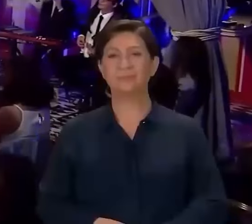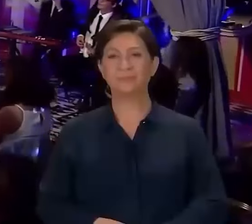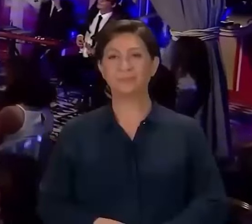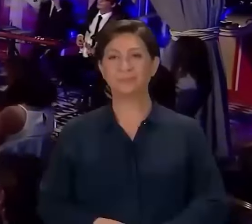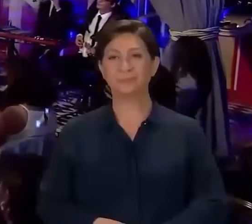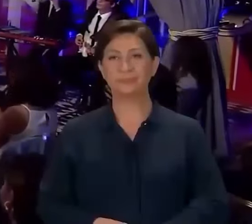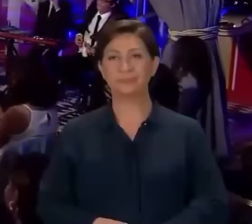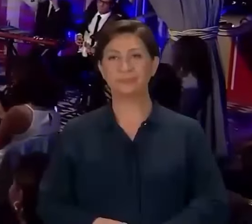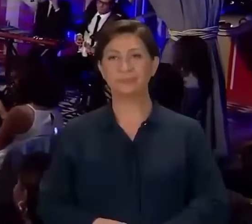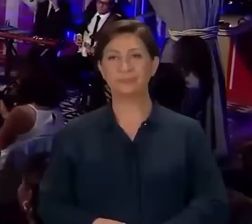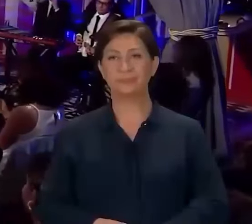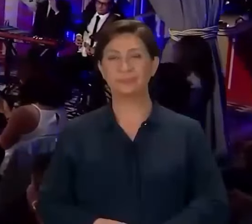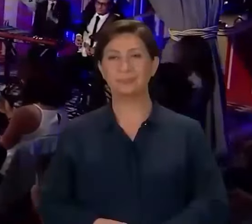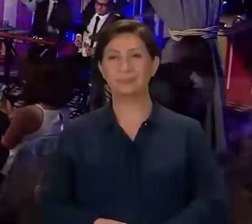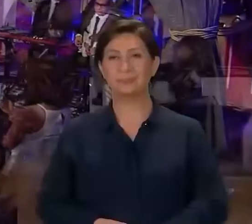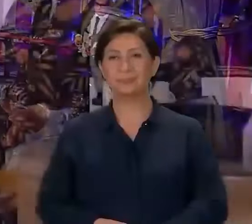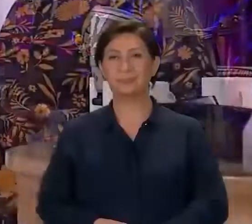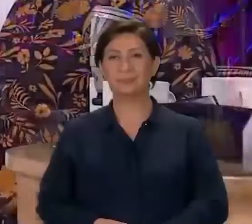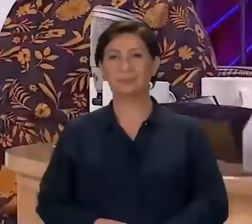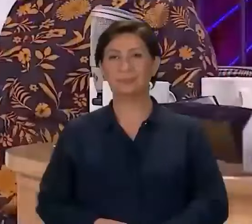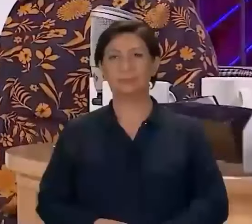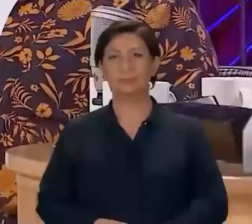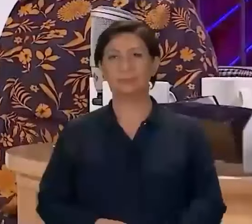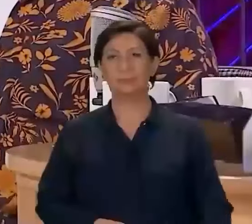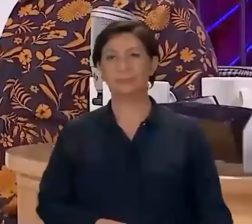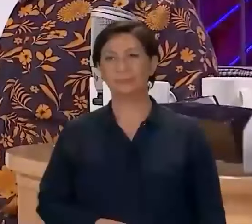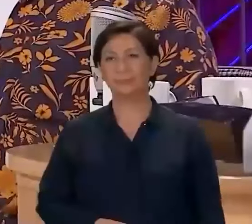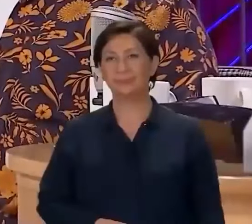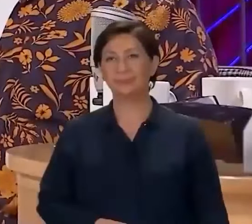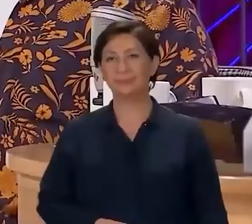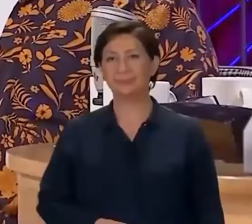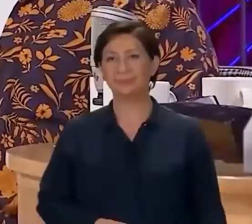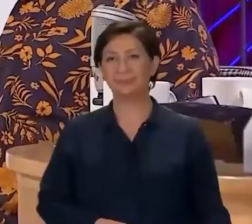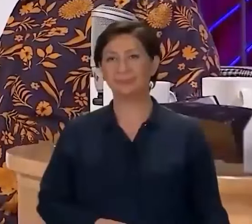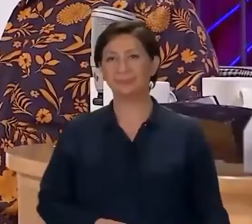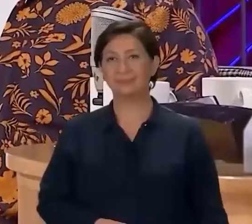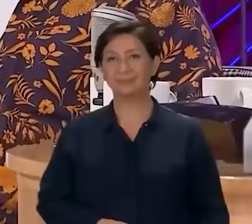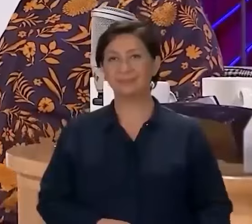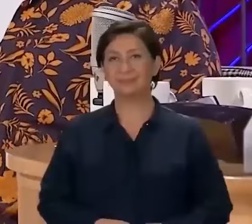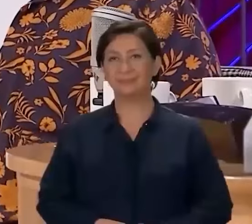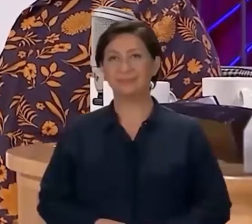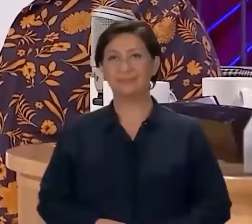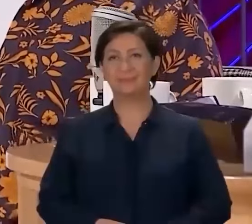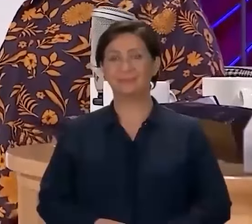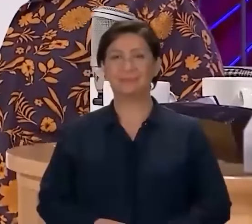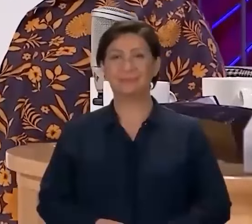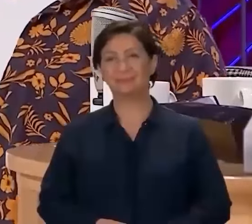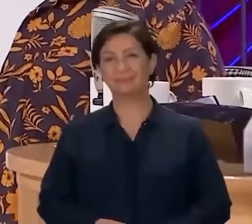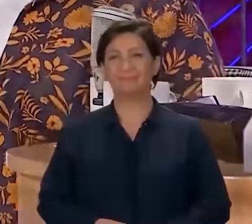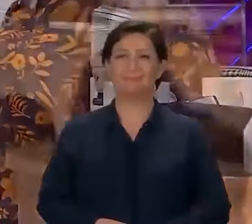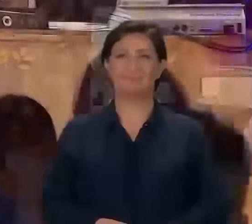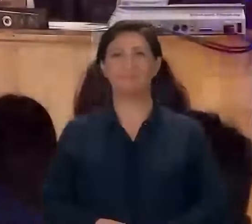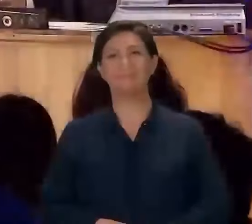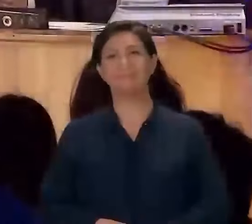go back to. We only said goodbye with words.